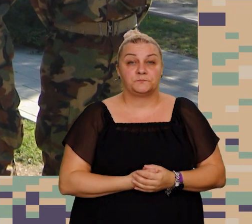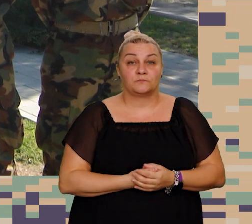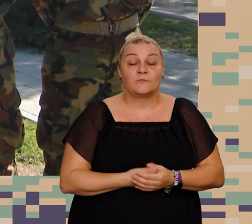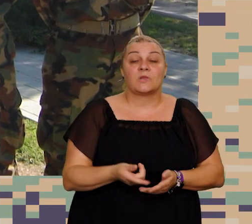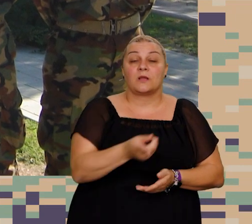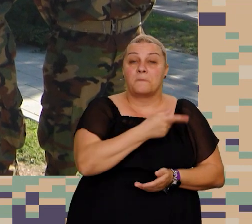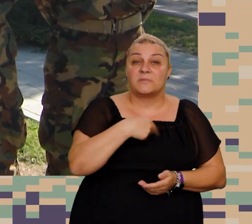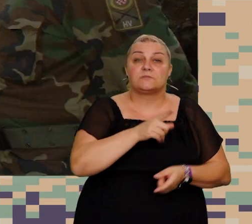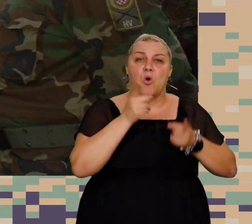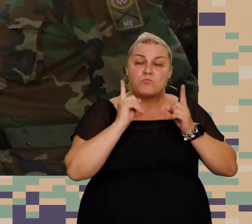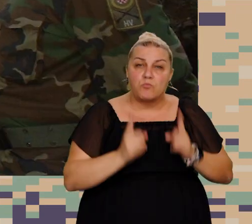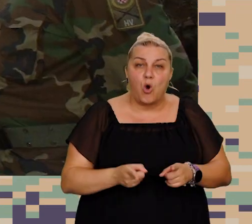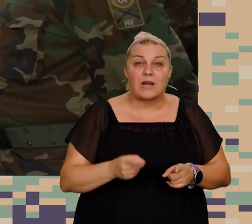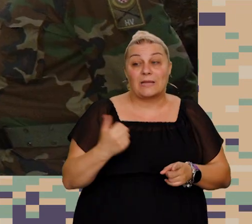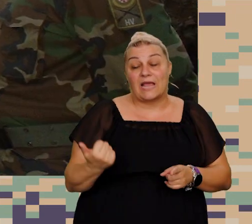Znači, morali smo